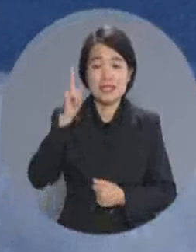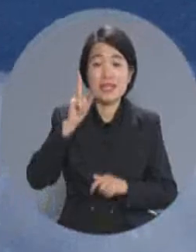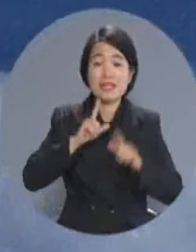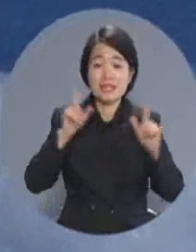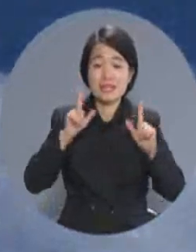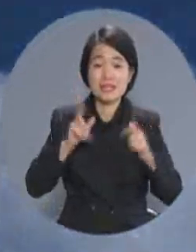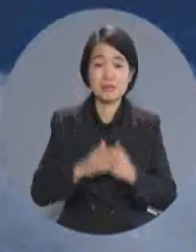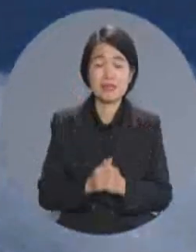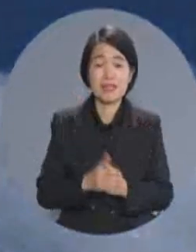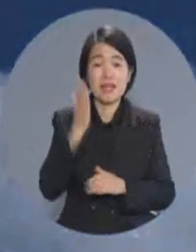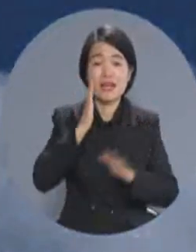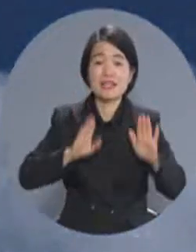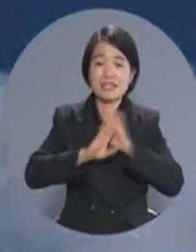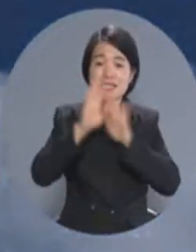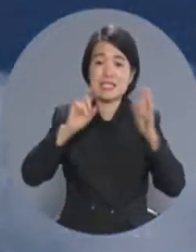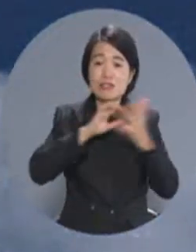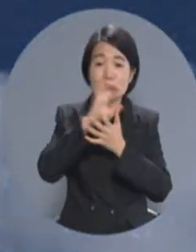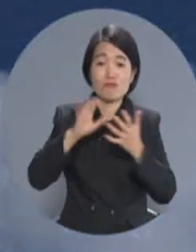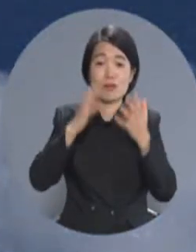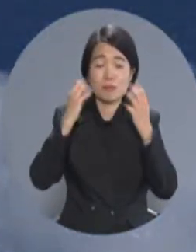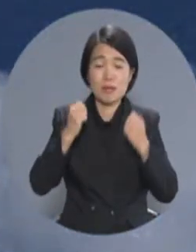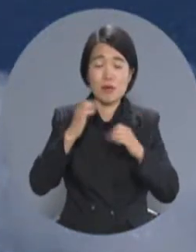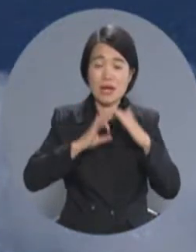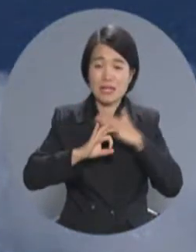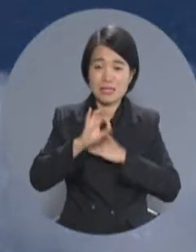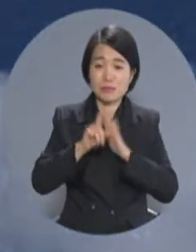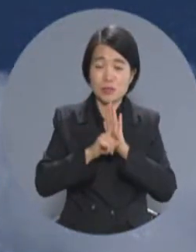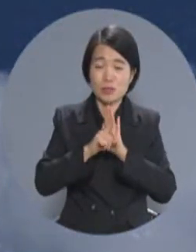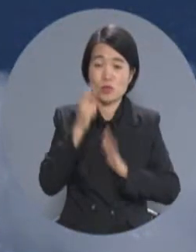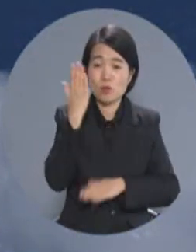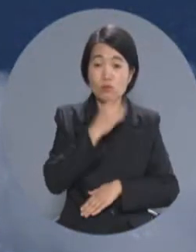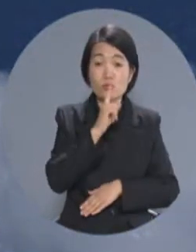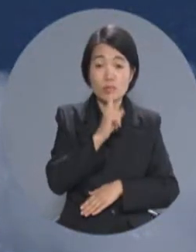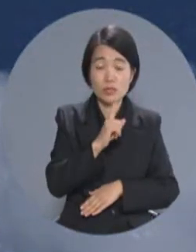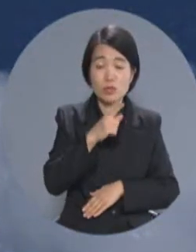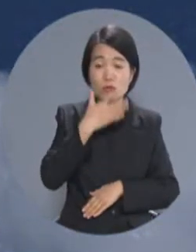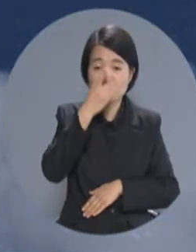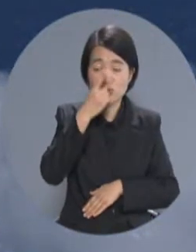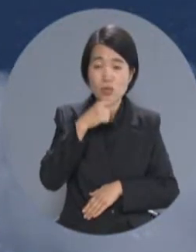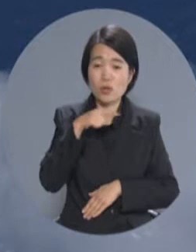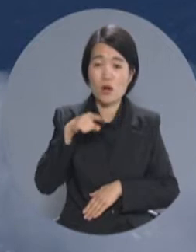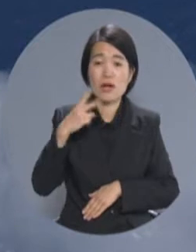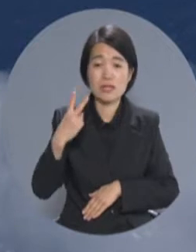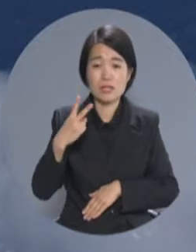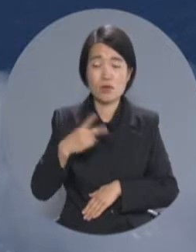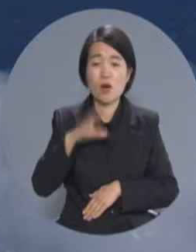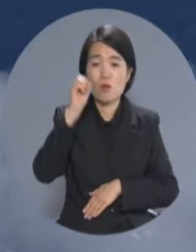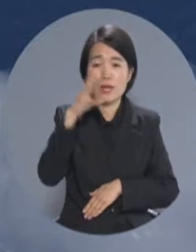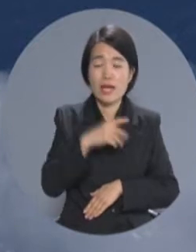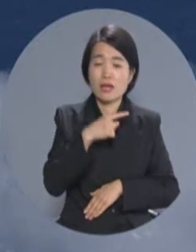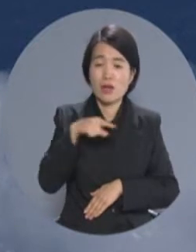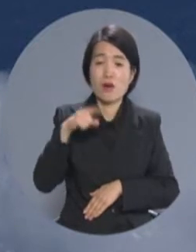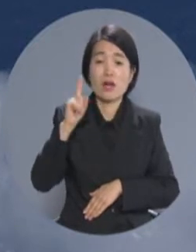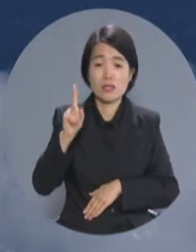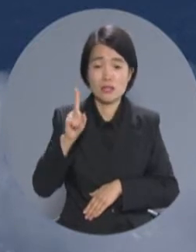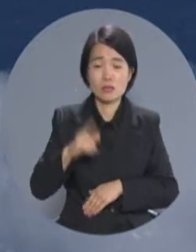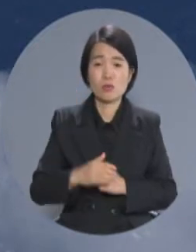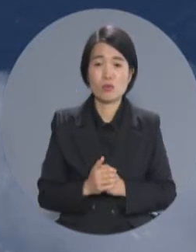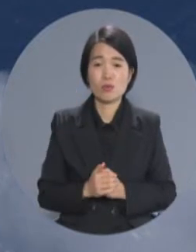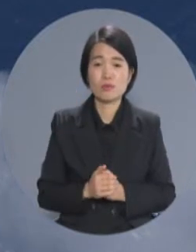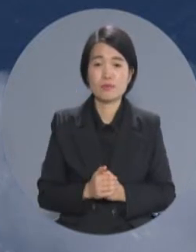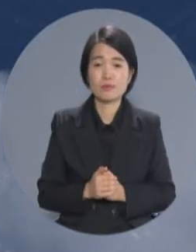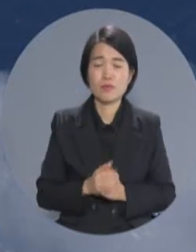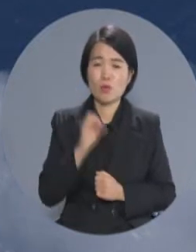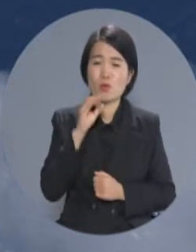날씨 보겠습니다 하늘에는 구름 낀 가운데 아침 기온은 여수가 1도 순천 영화 2도 광양영화1도로 영도